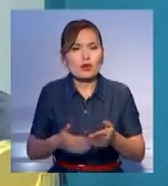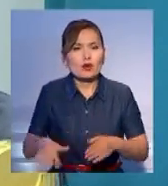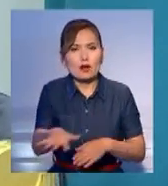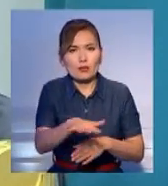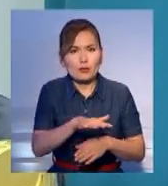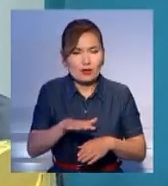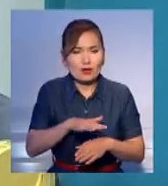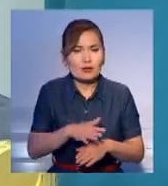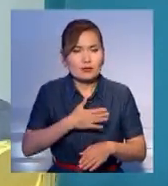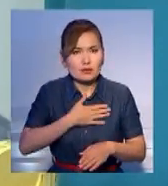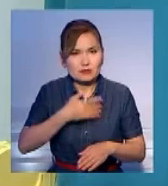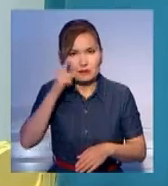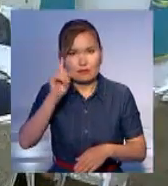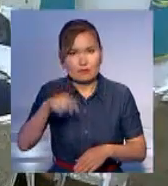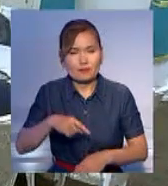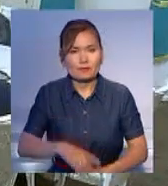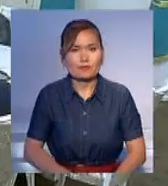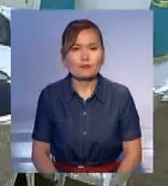біз қабылдап отырмыз.